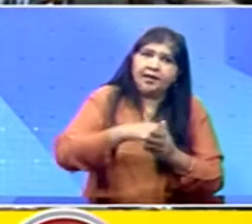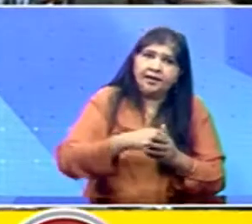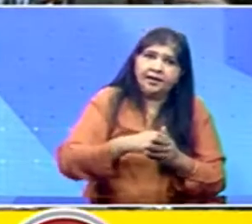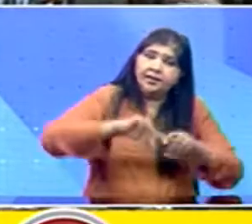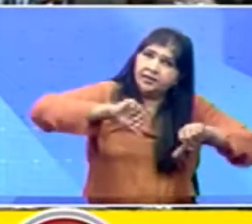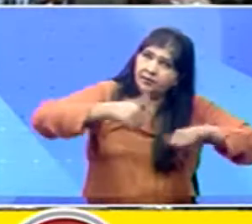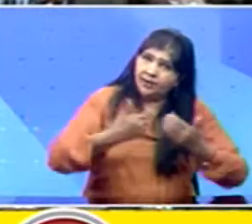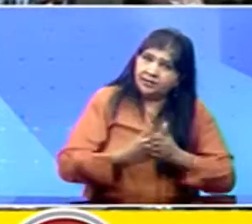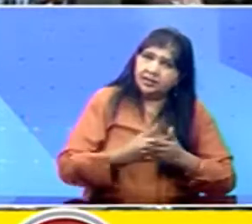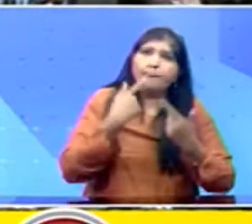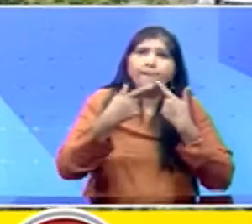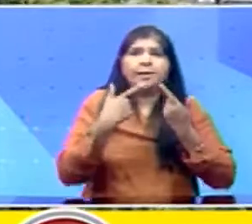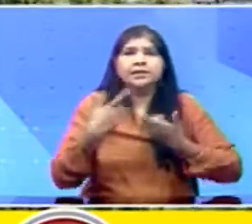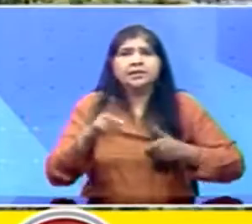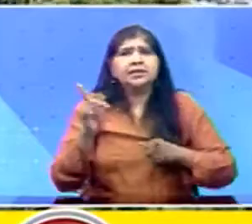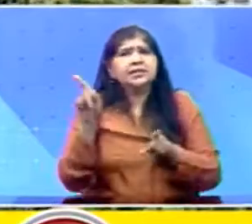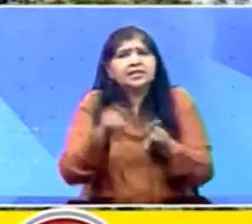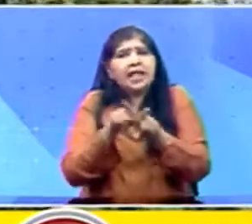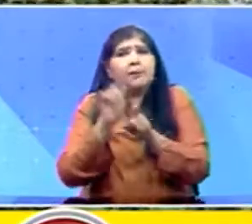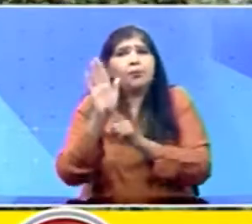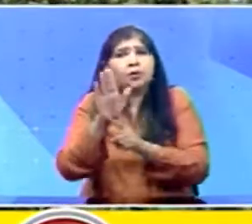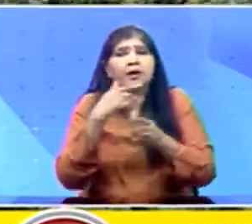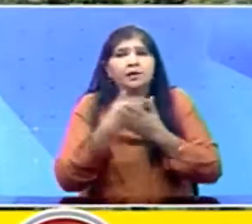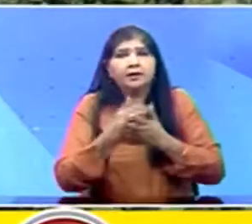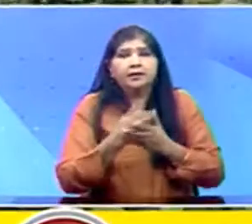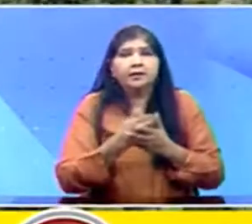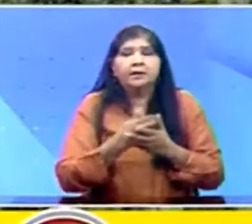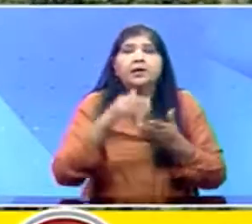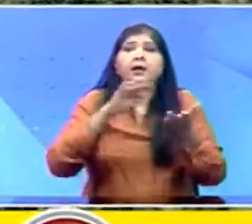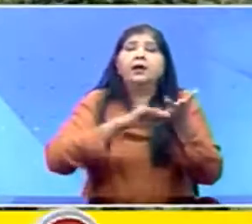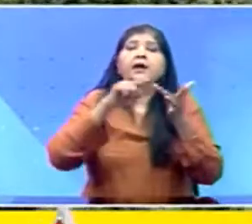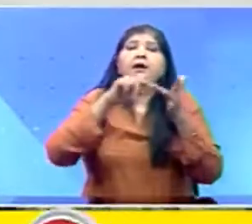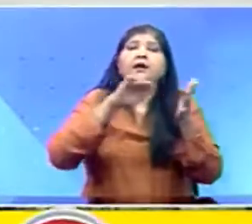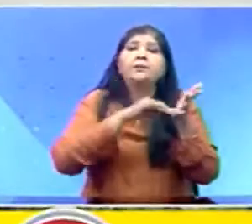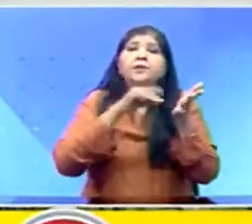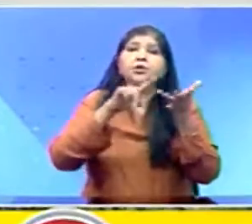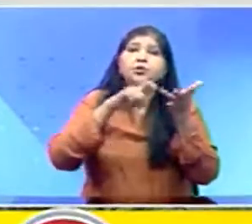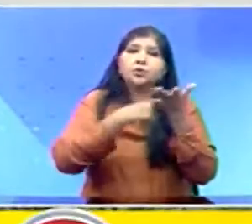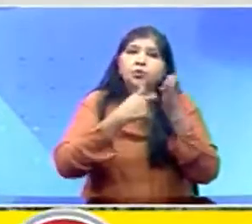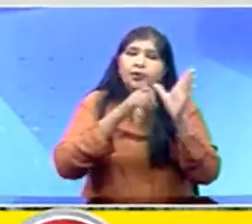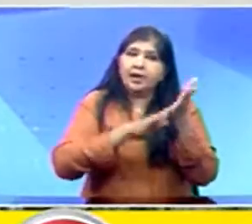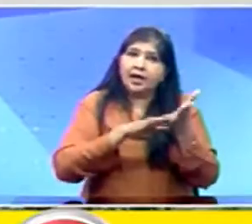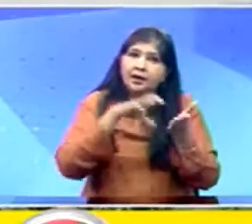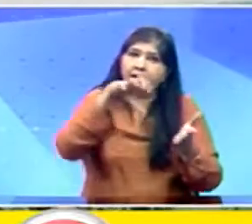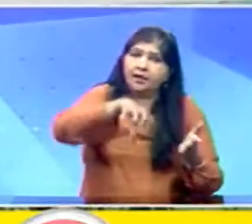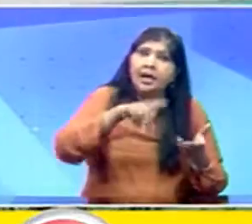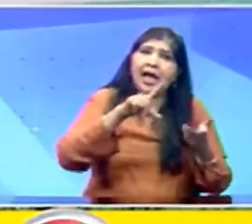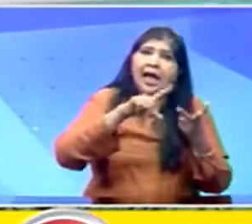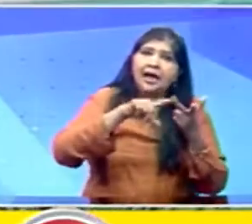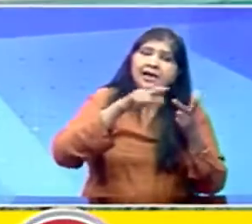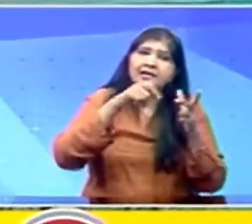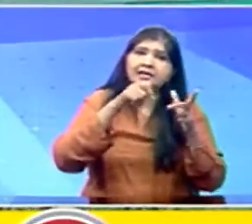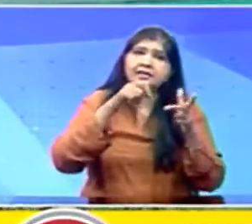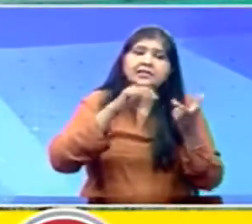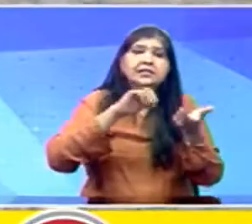ऐसा ही एक उदानना है मिजोरम की राजधानी आईजवाल का